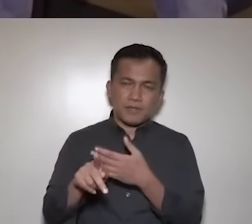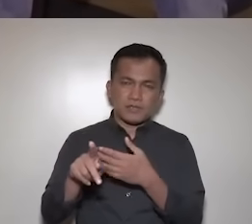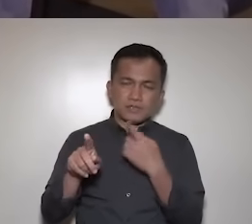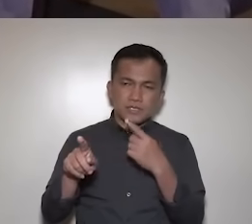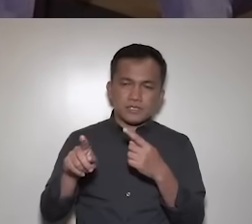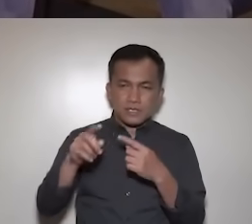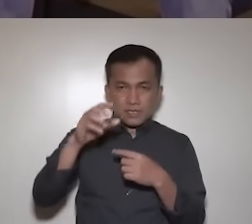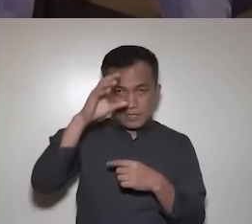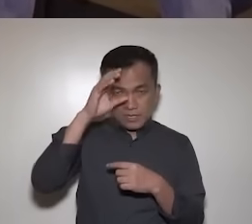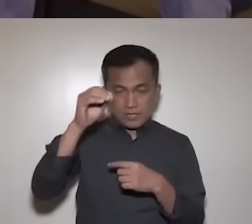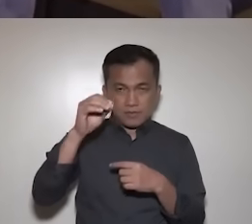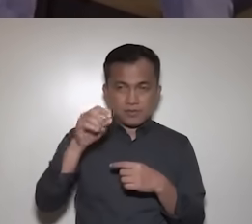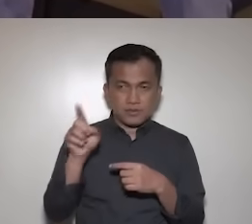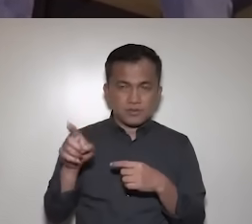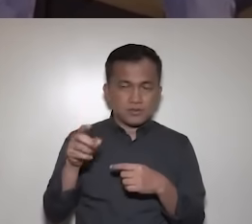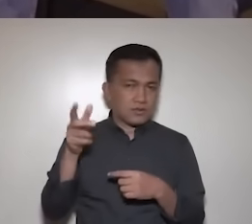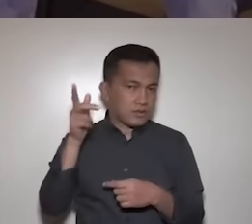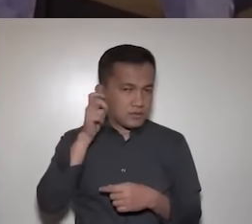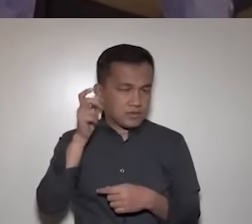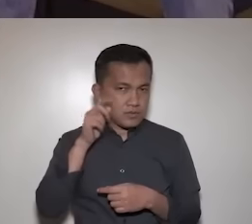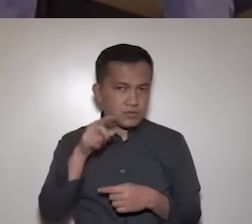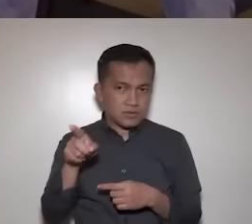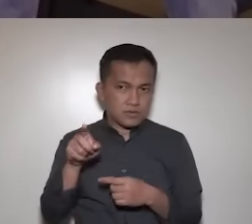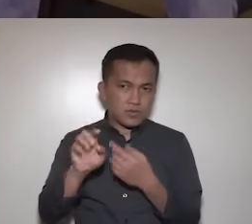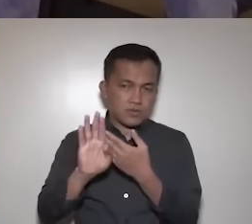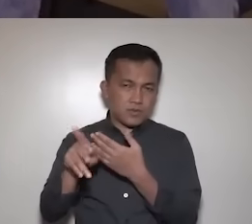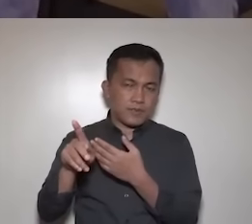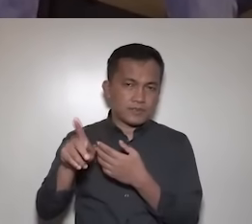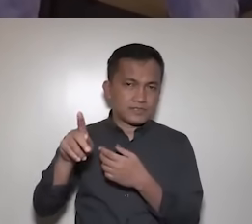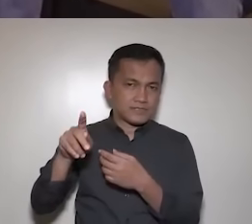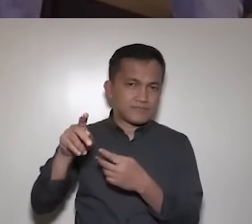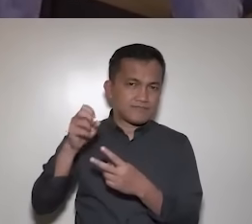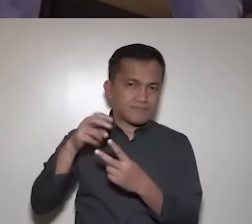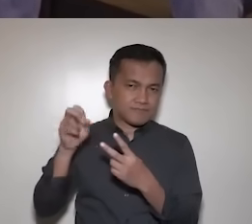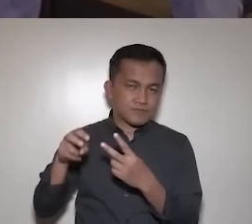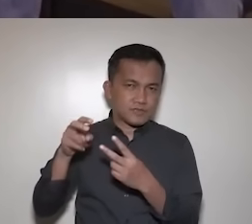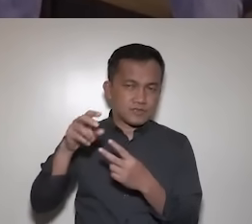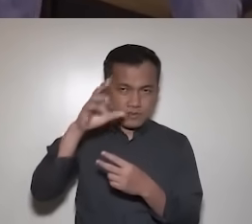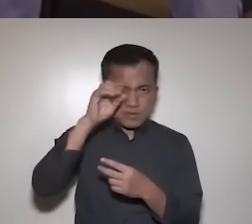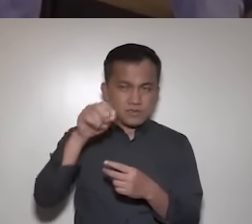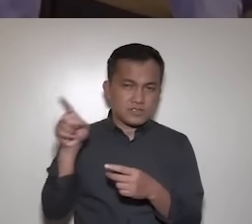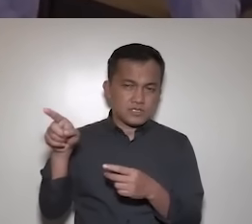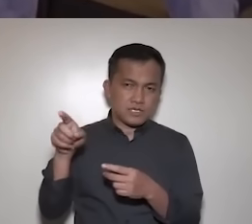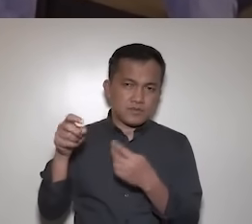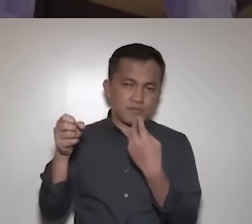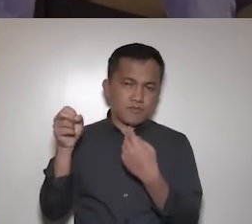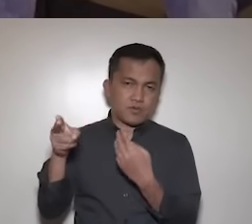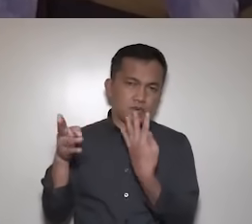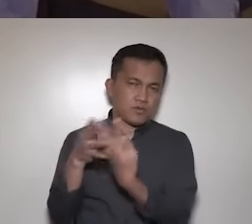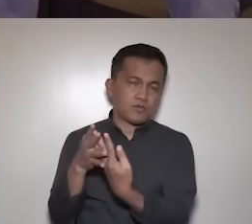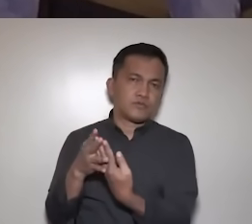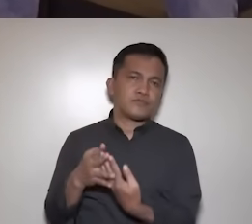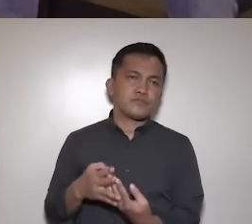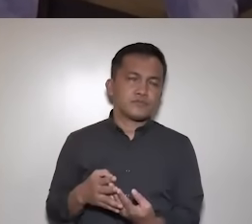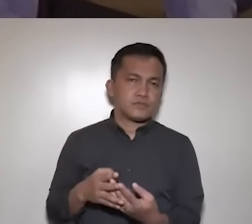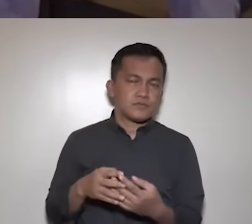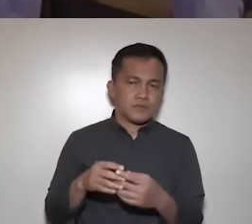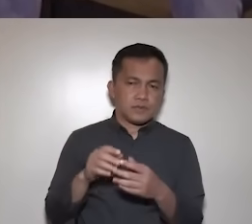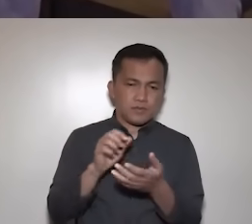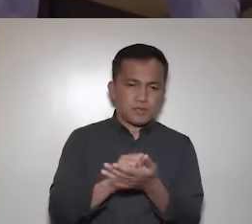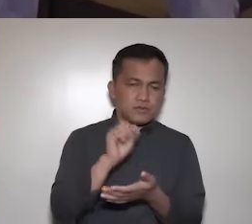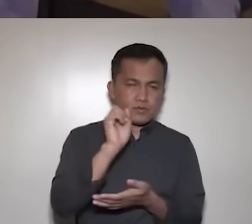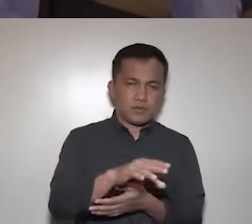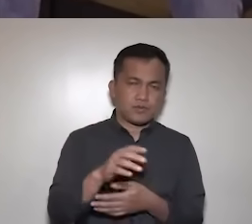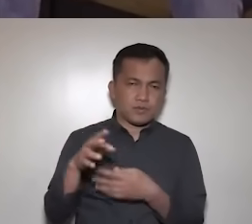kapag oras na mabalitaan na siya ay bumalik doon sa lalaki, opo, siya po ay pakukulong ko. Opo. Ipadideport